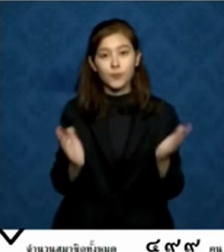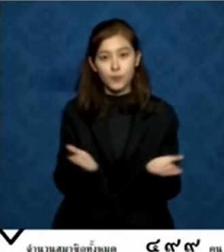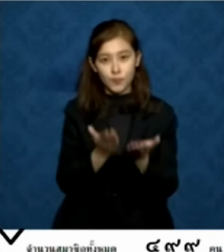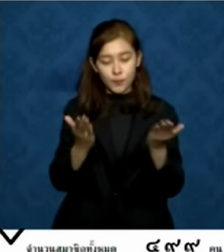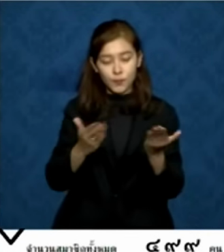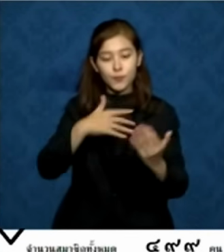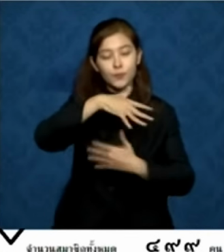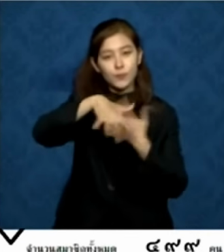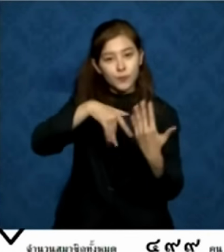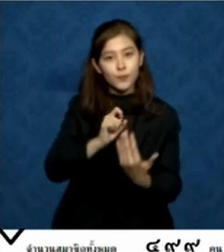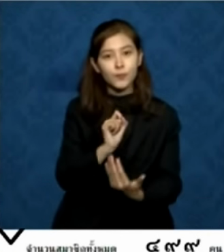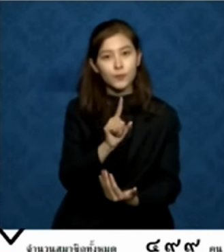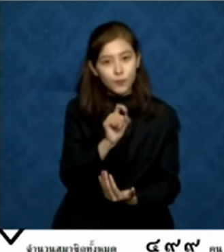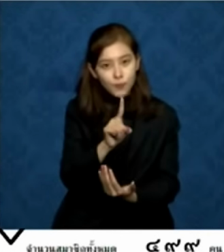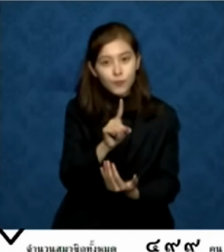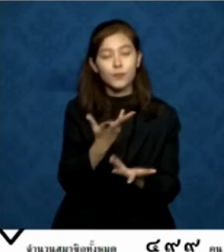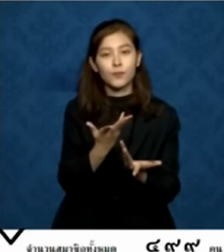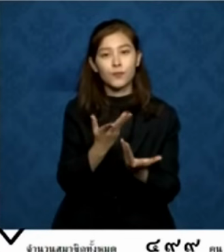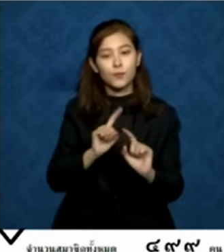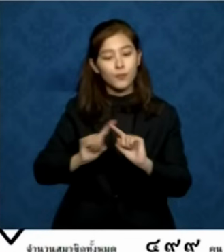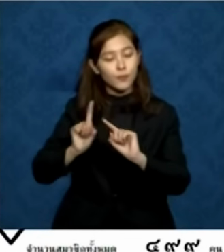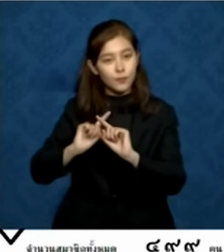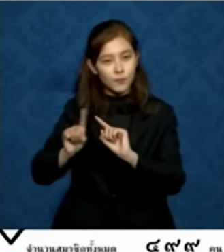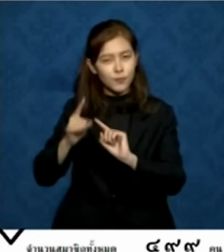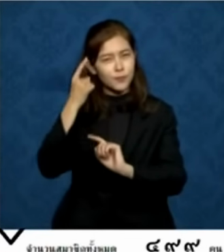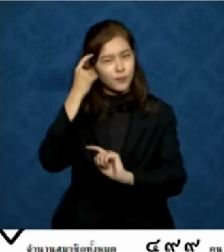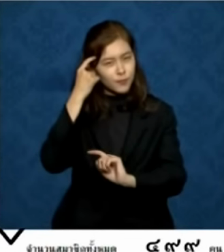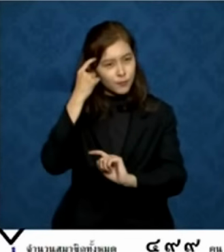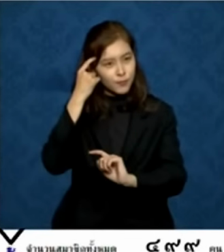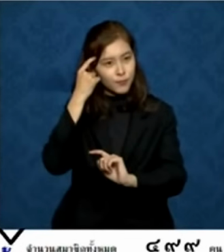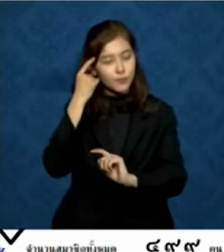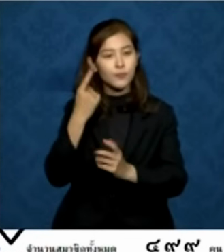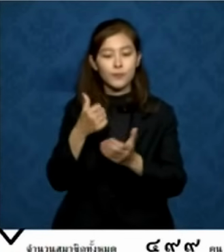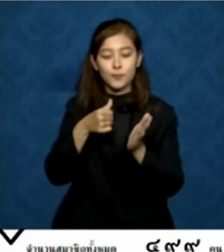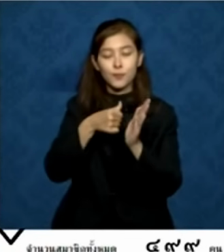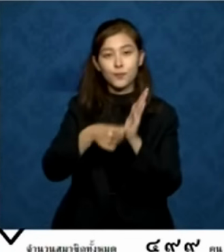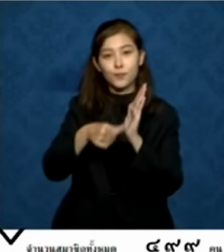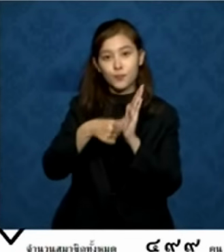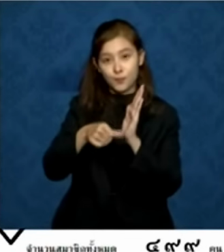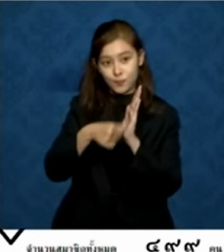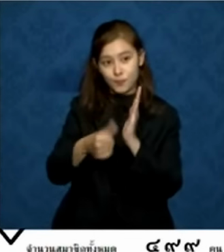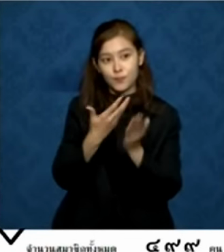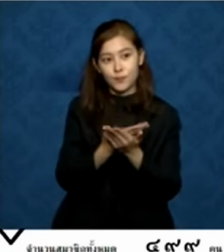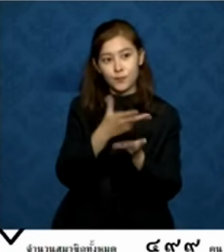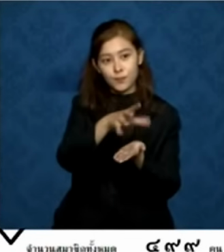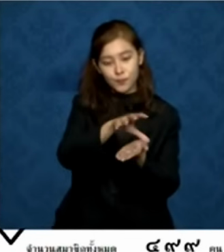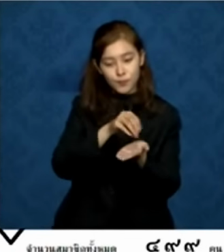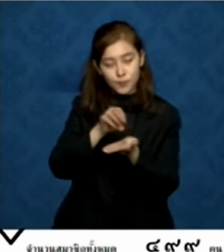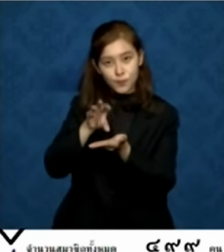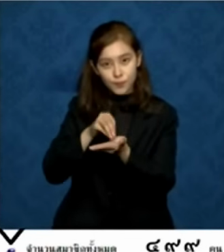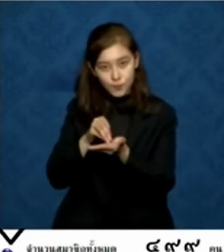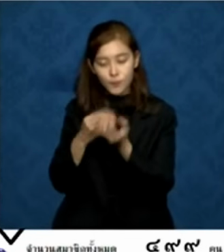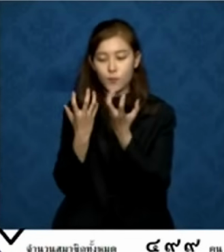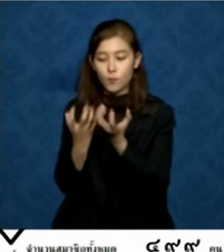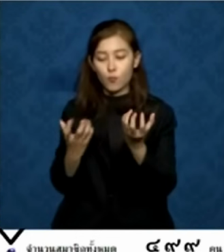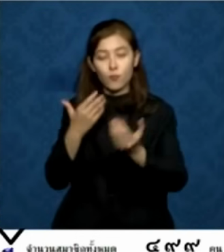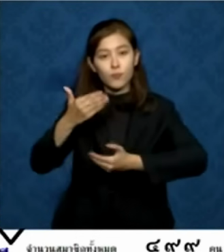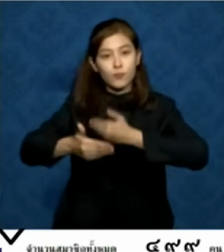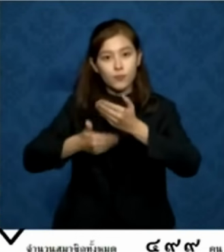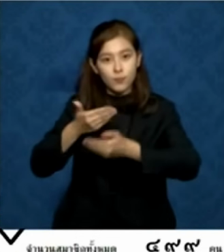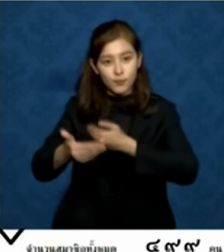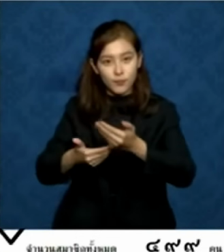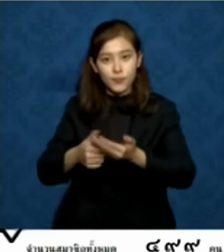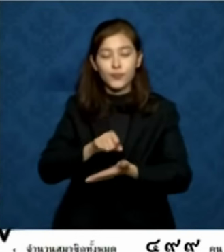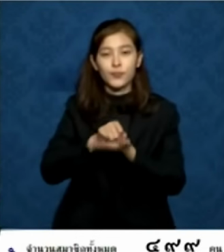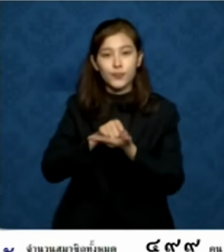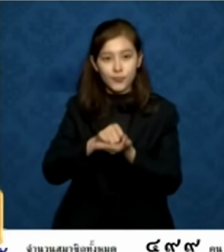องโดยประมาณการจัดเก็บรายได้จากภาษีอากรการขายสินค้าสิ่งของและบริการรั